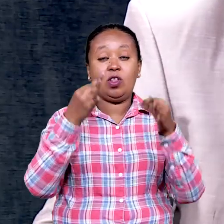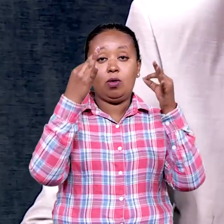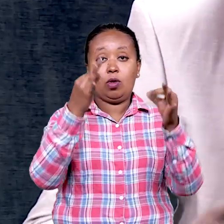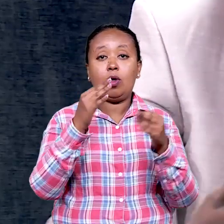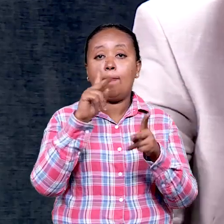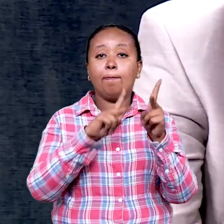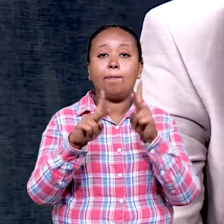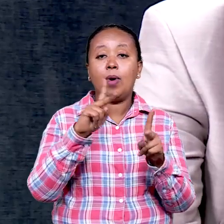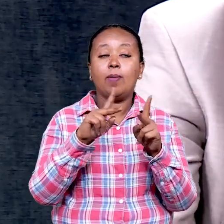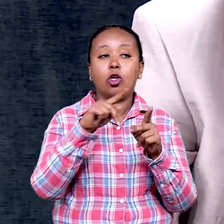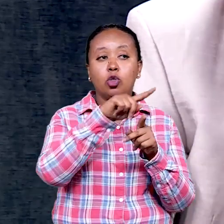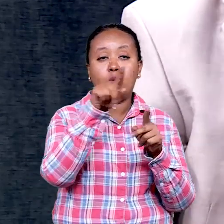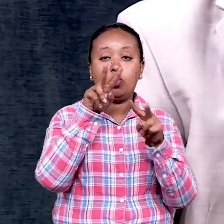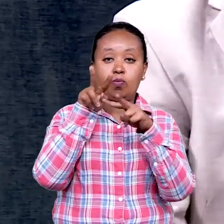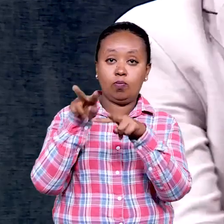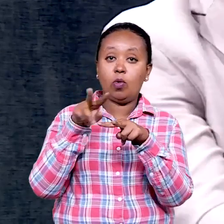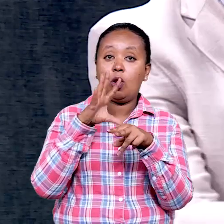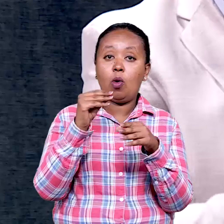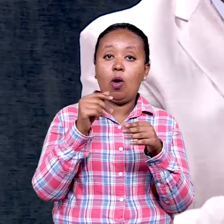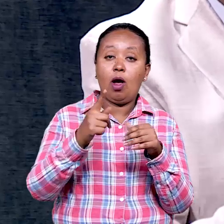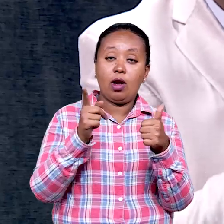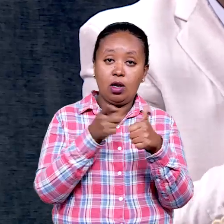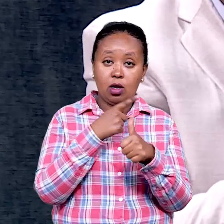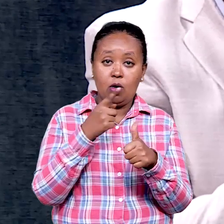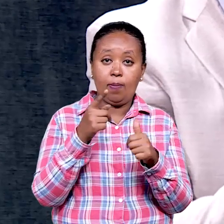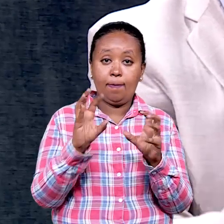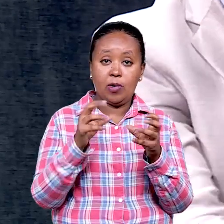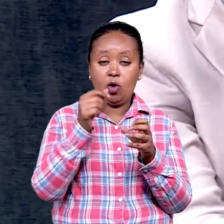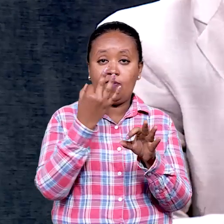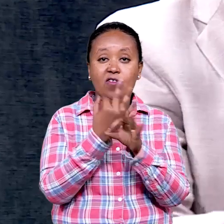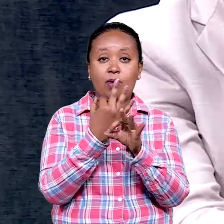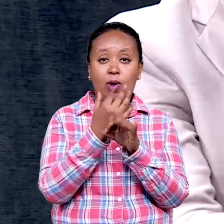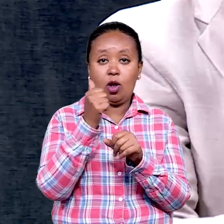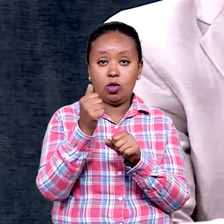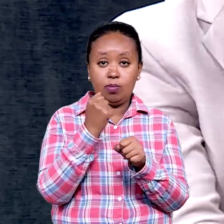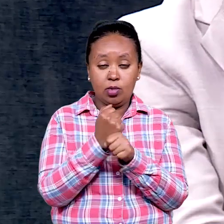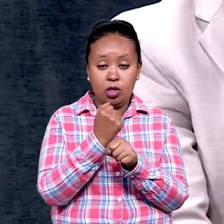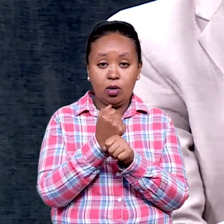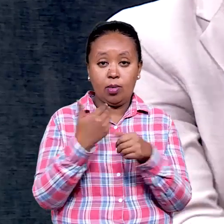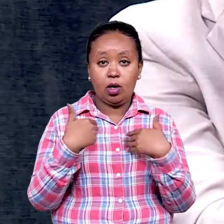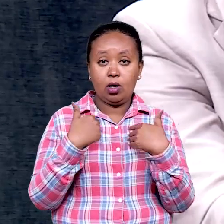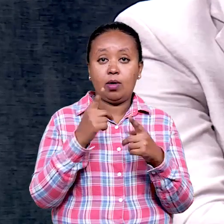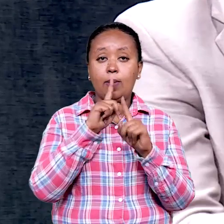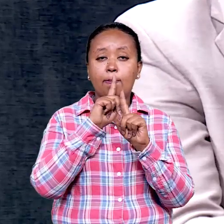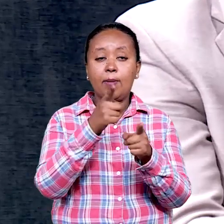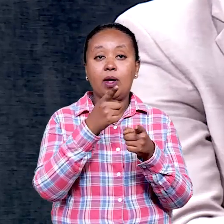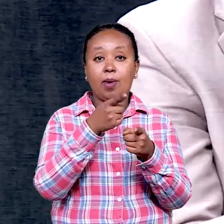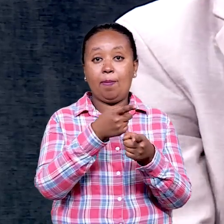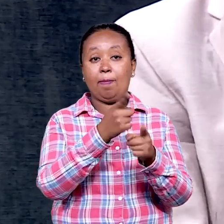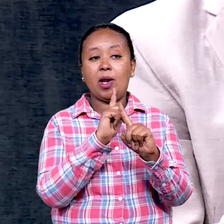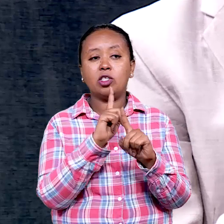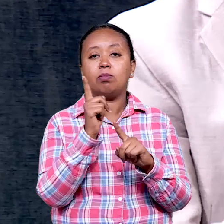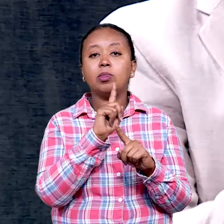ያ የማህበረሰቡ ነው። ሶ ያ አንደኛው ሚዲያው ፊድባክ አናሊሲስ የሚሰራበት አለ ወይም የግብረ መልስ